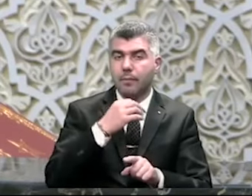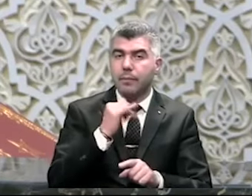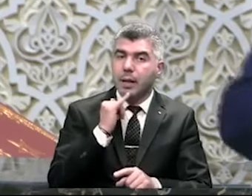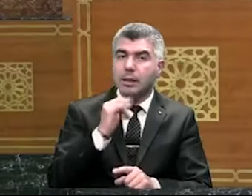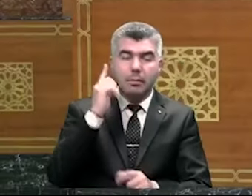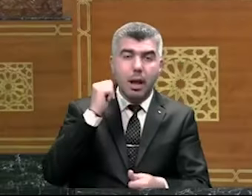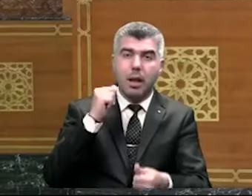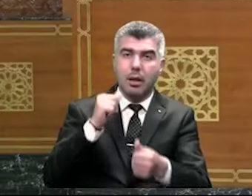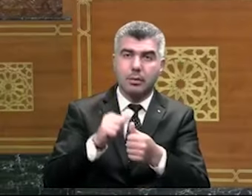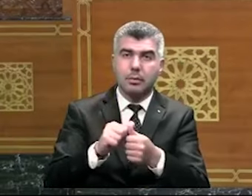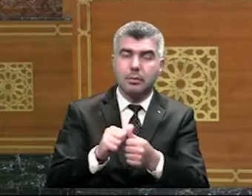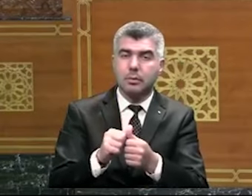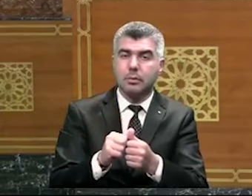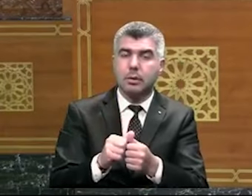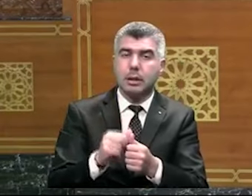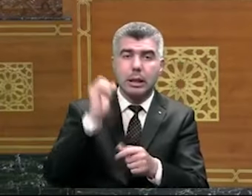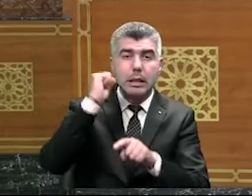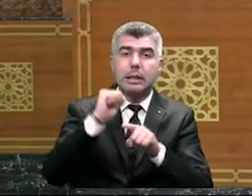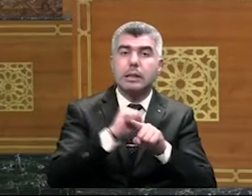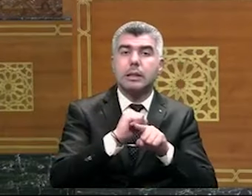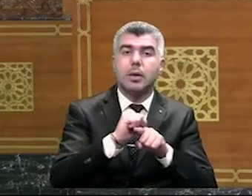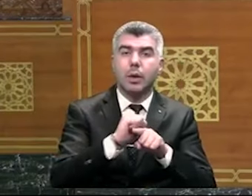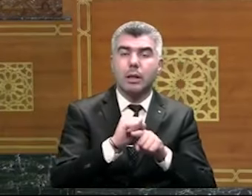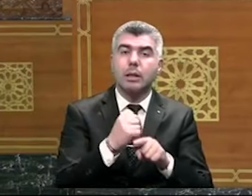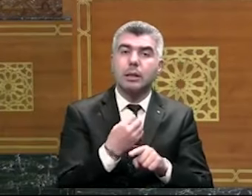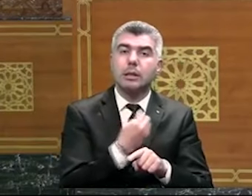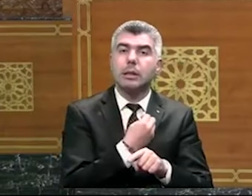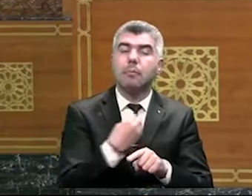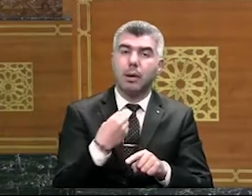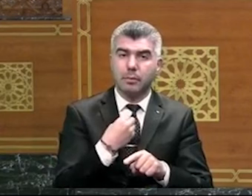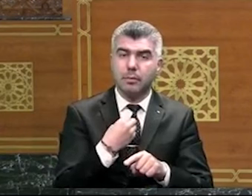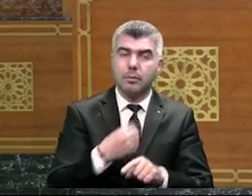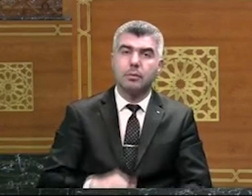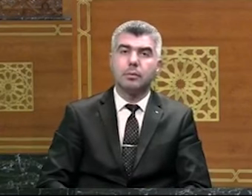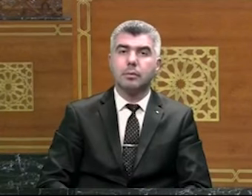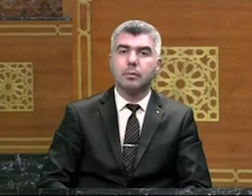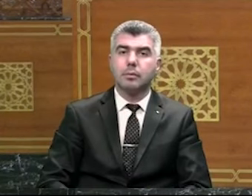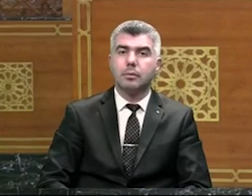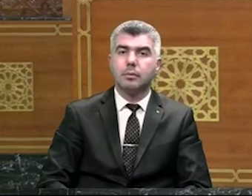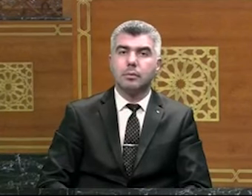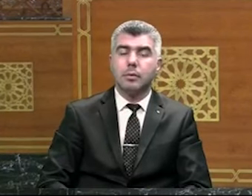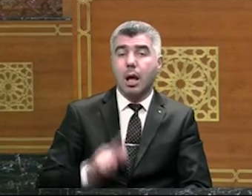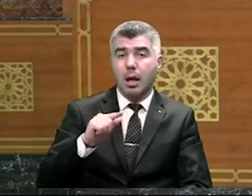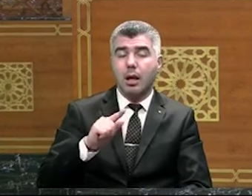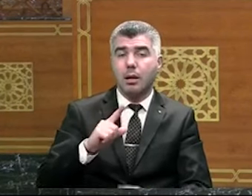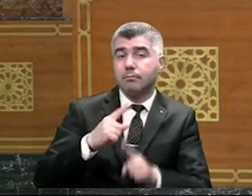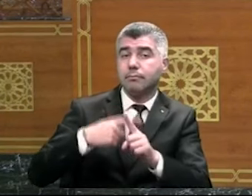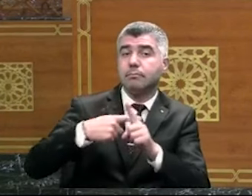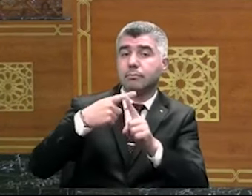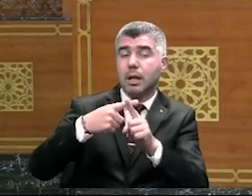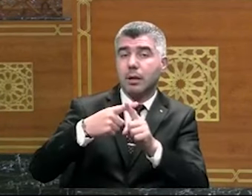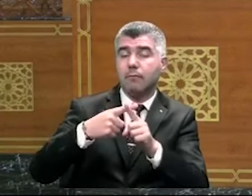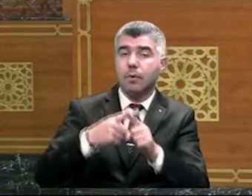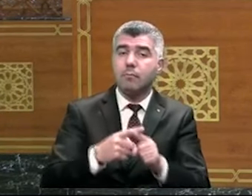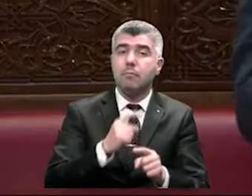نذكر بان التكوين ديال ديال الطب هو التكوين اللي اللي عندنا فيه كلفه كبيره وما